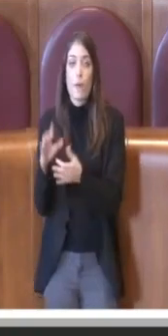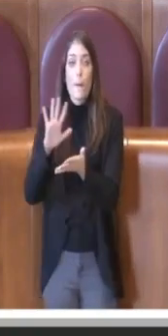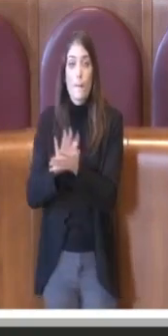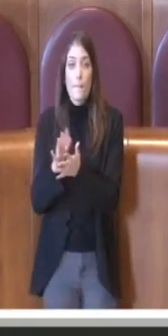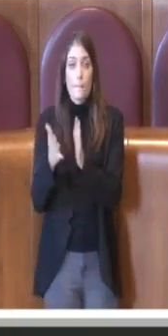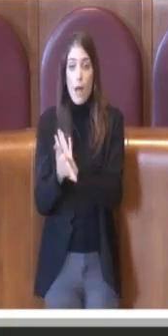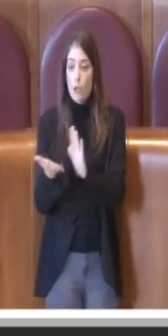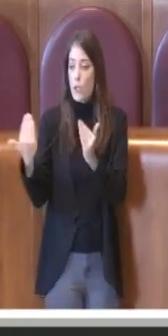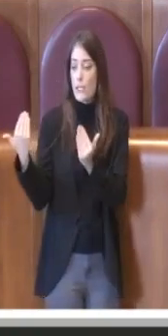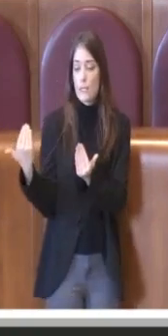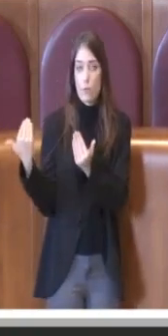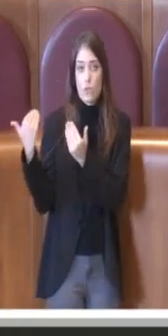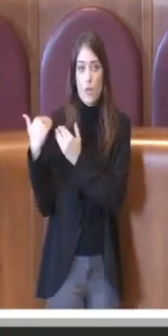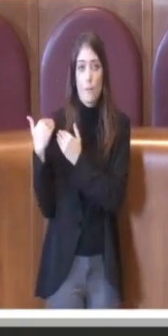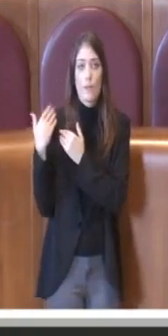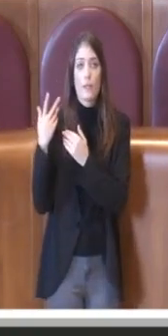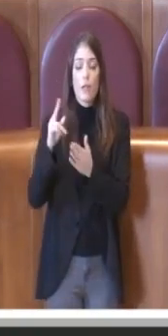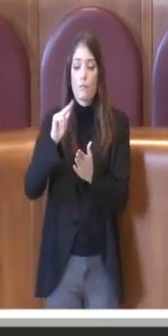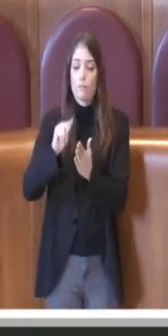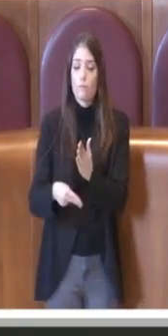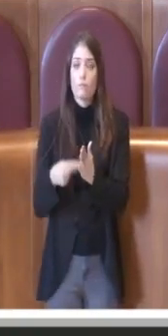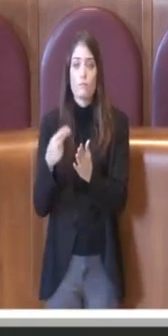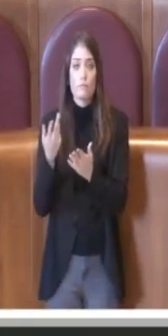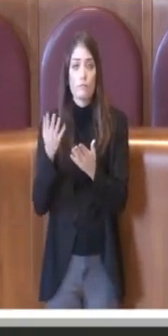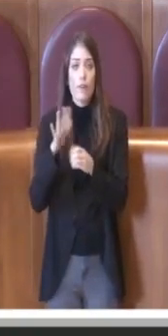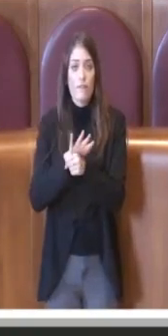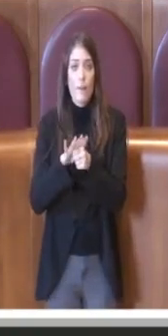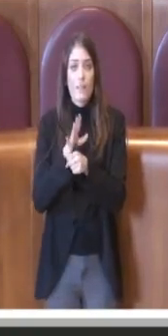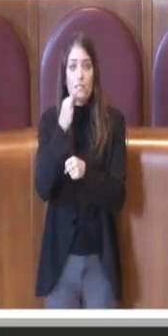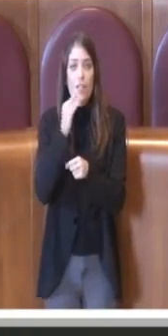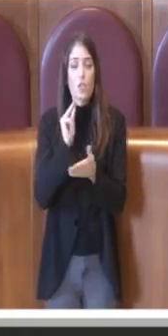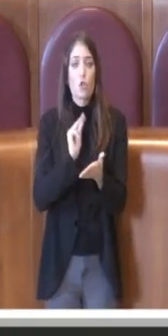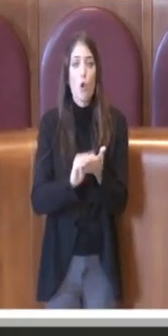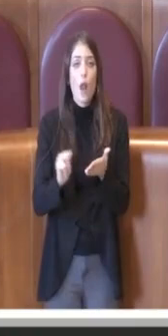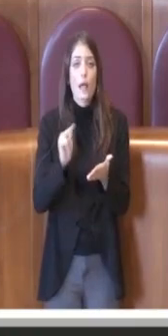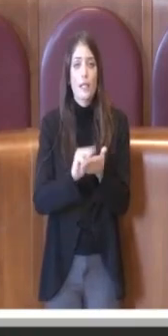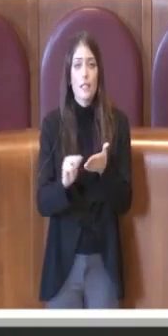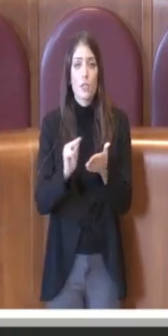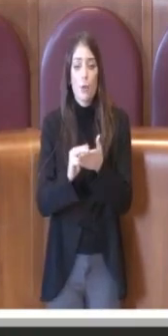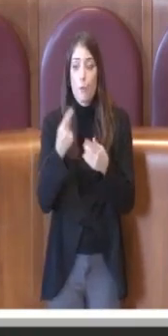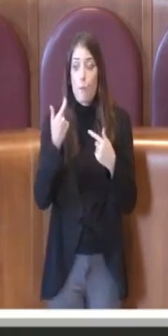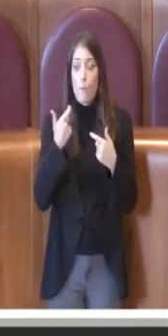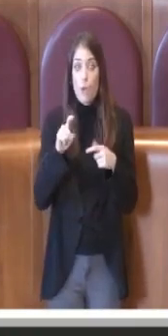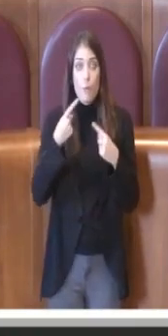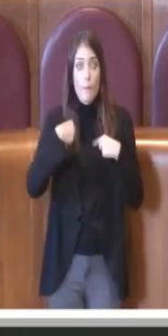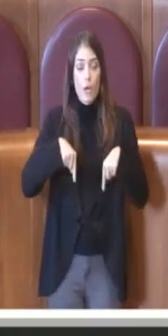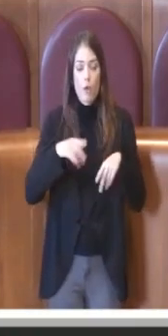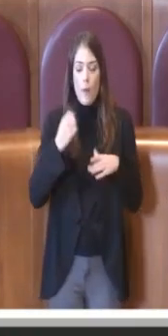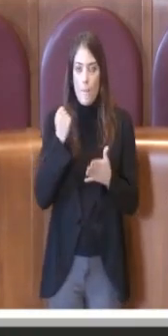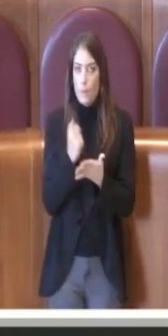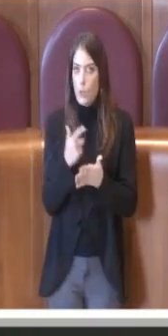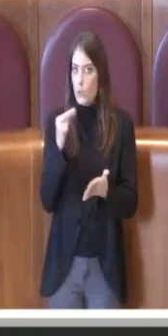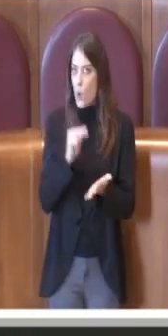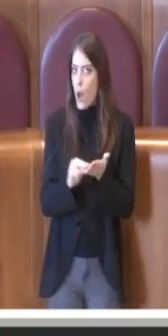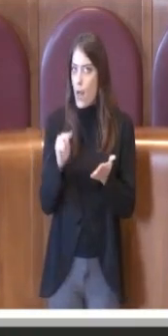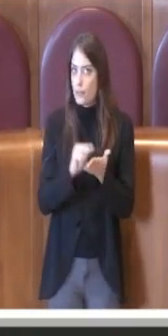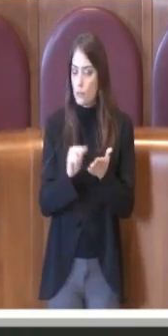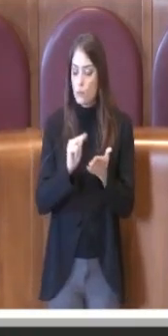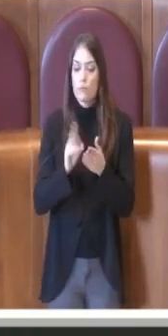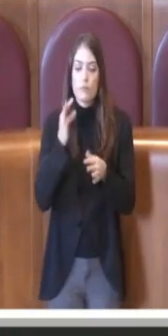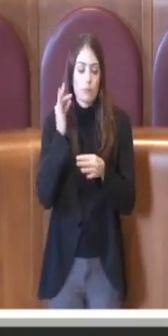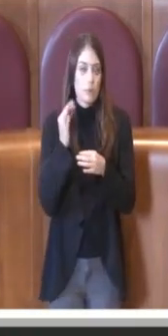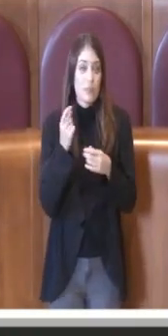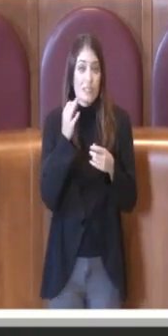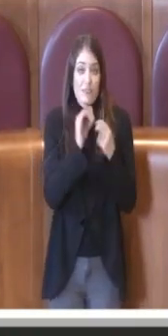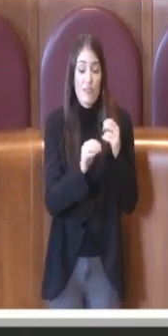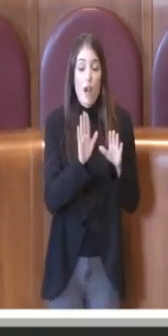di responsabilità firmato dalla famiglia che prevede la scolarizzazione, perché per noi è un fattore molto importante. È importante